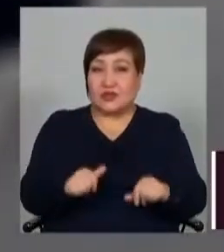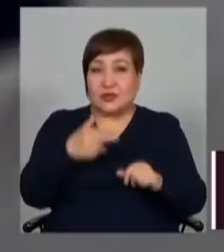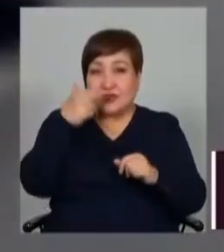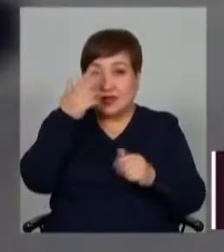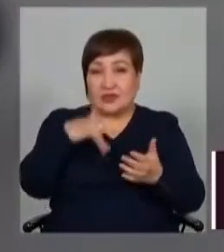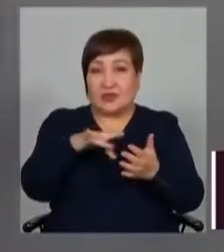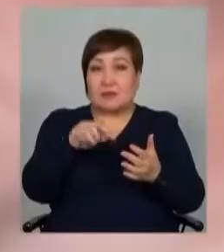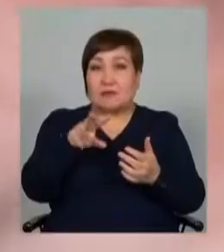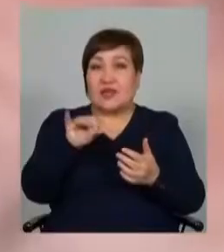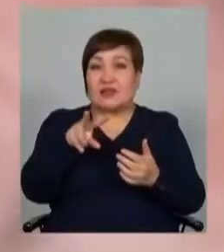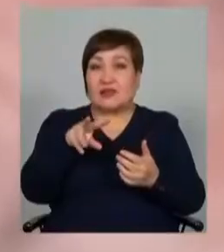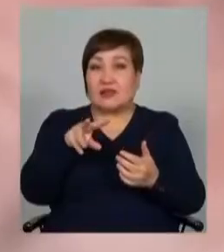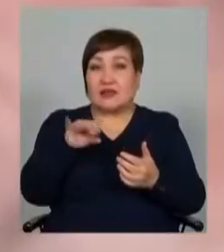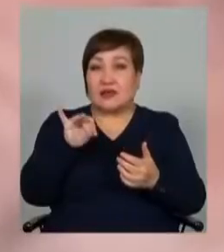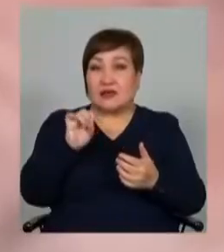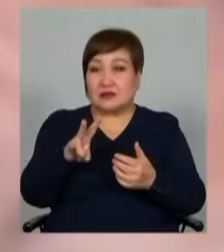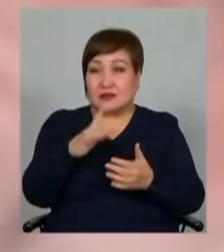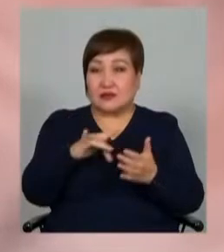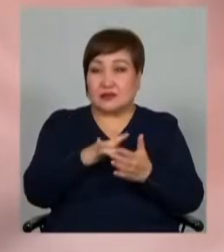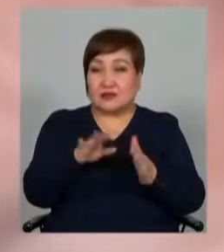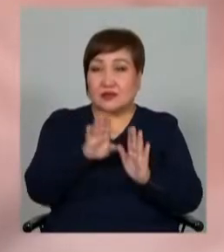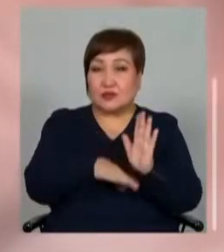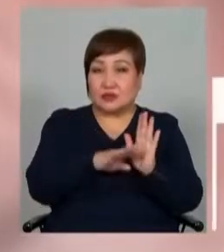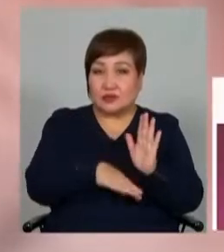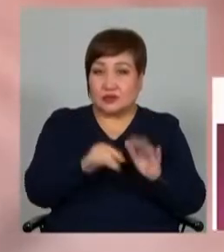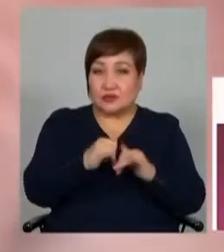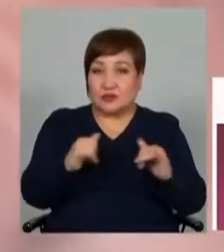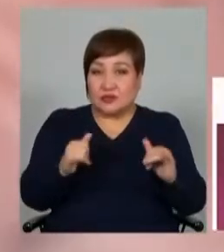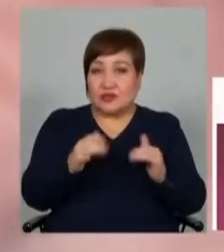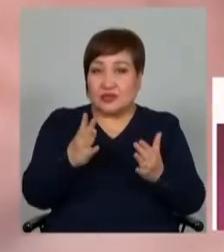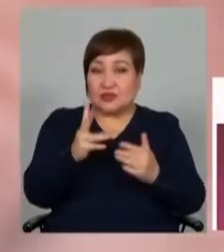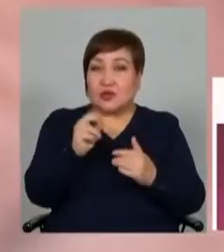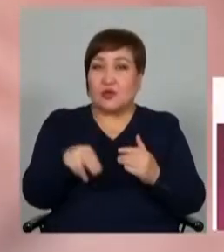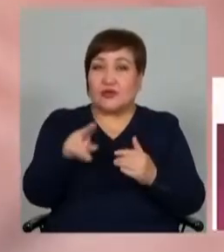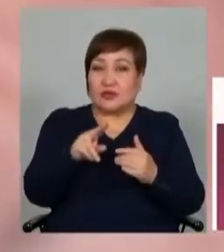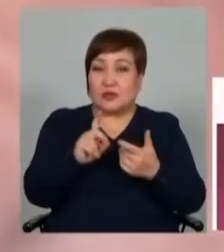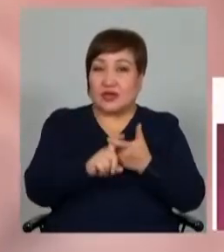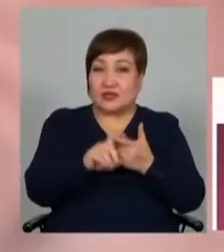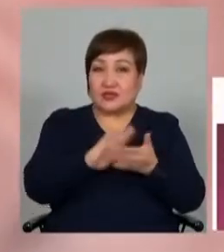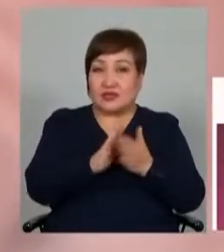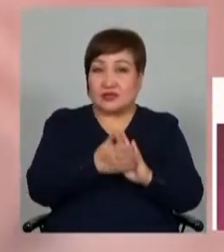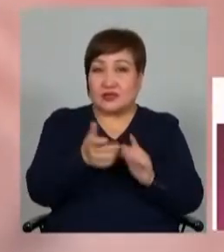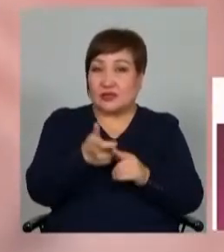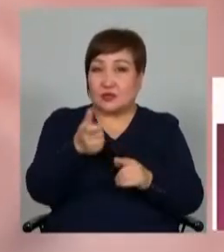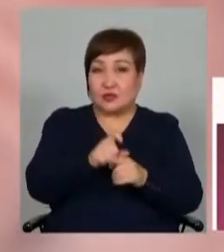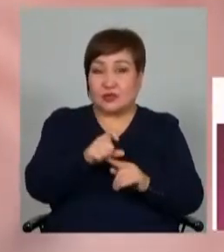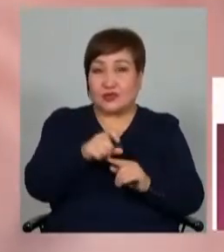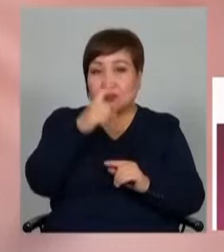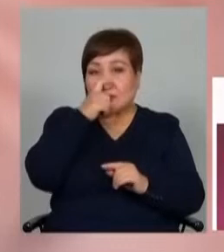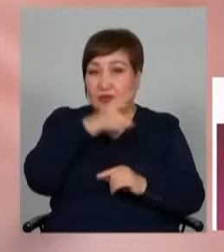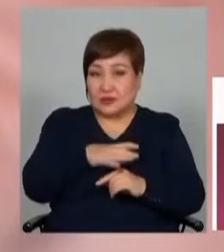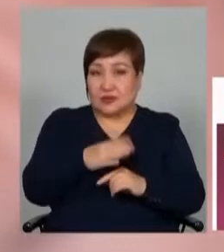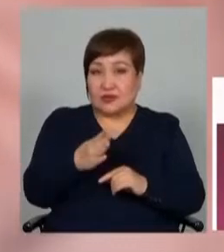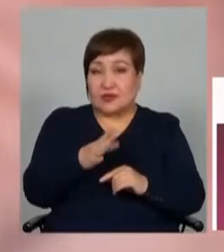өршіп жатқан көрінеді. Бізде ковидқа байланысты қазір жағдай өте нашар. Омикрон